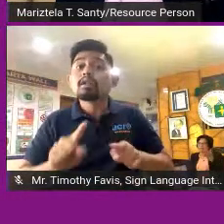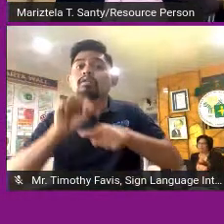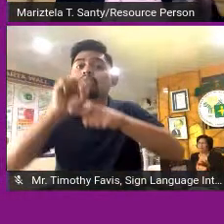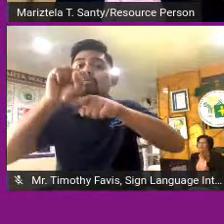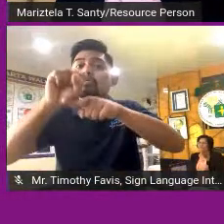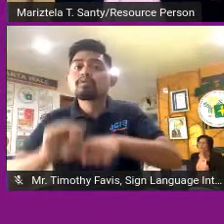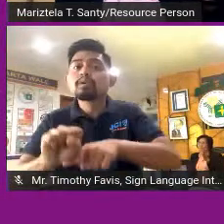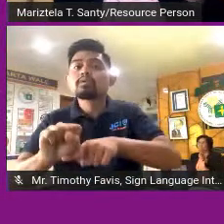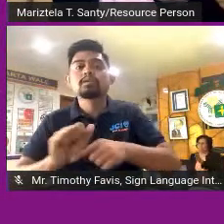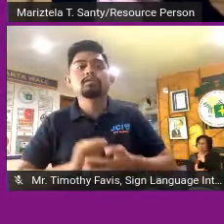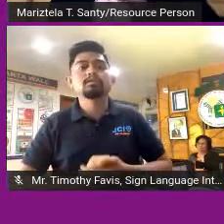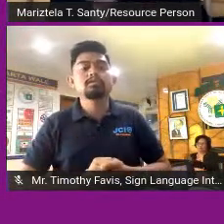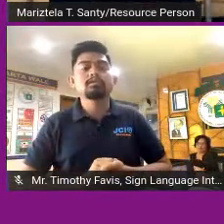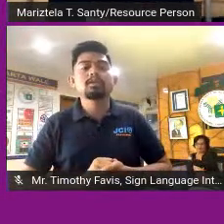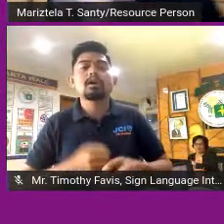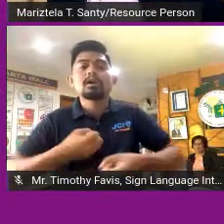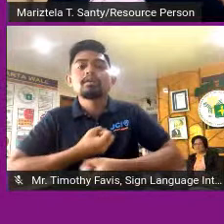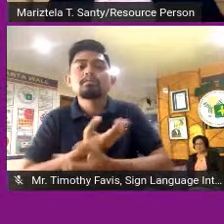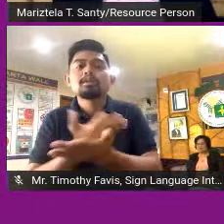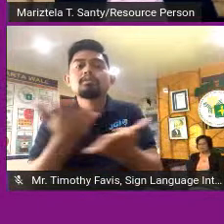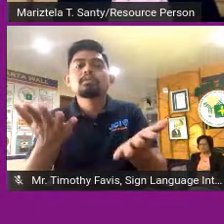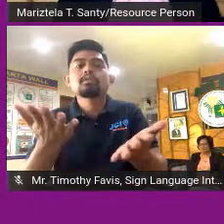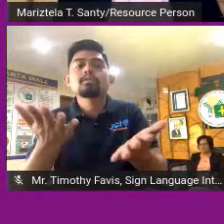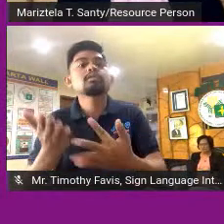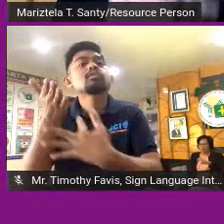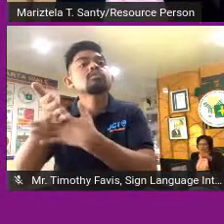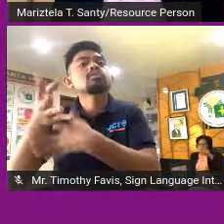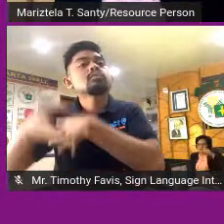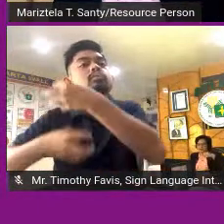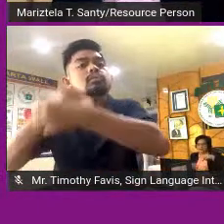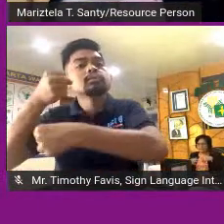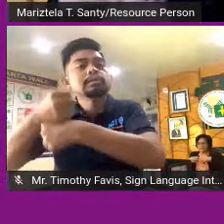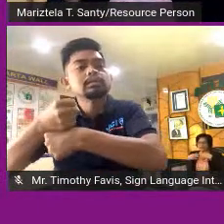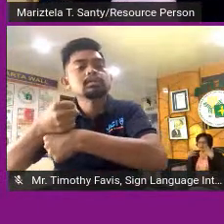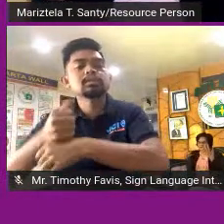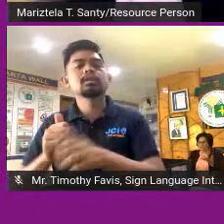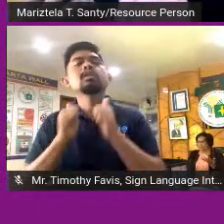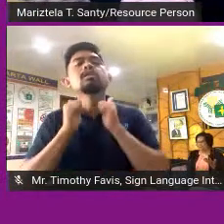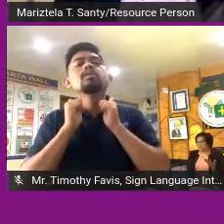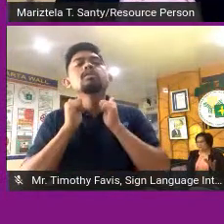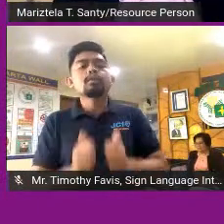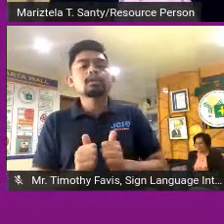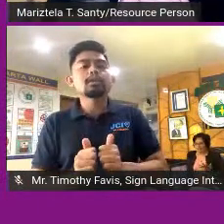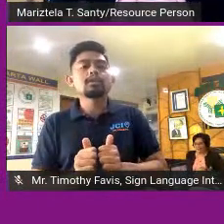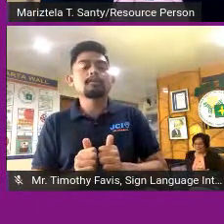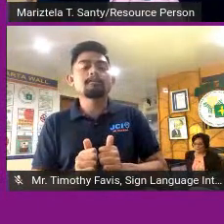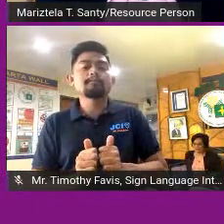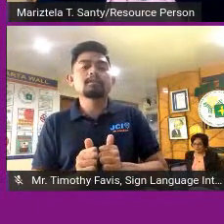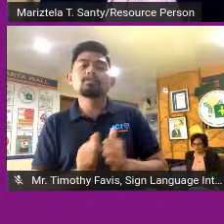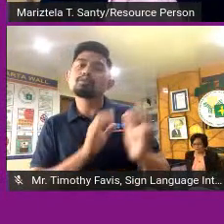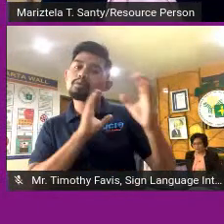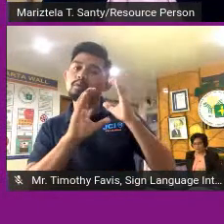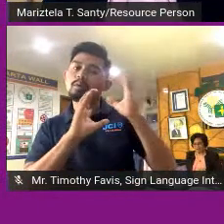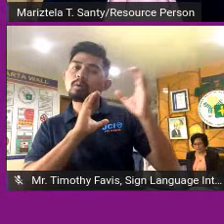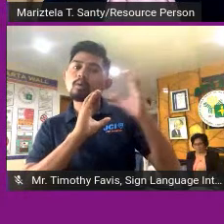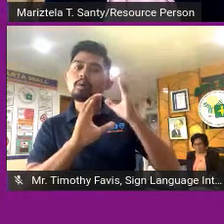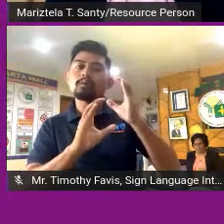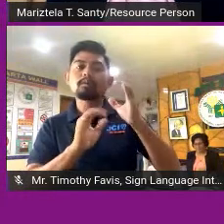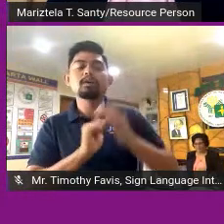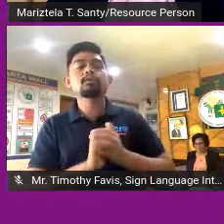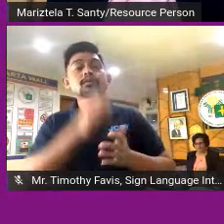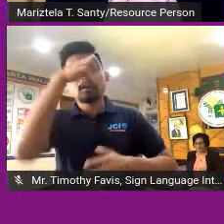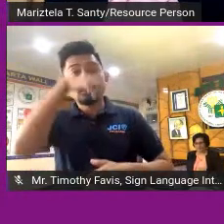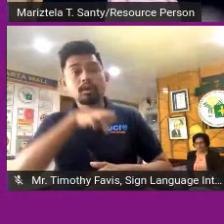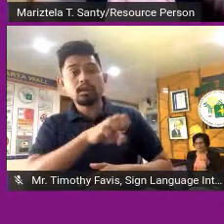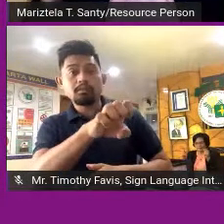mga Pilipina from through the years, pwede natin itong ikompara dito sa ano ng